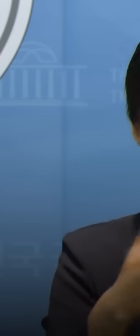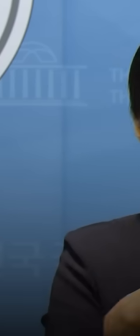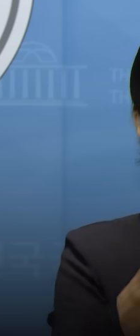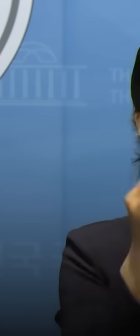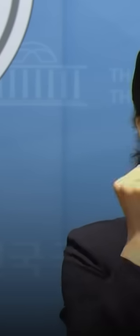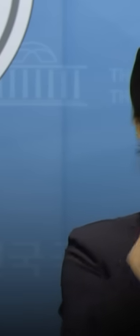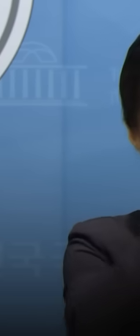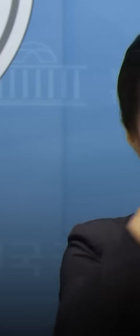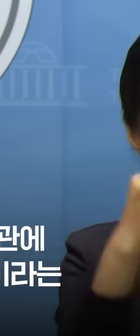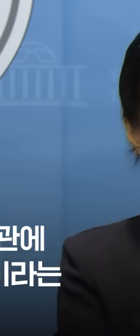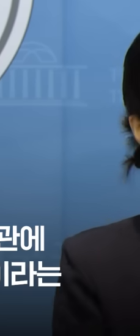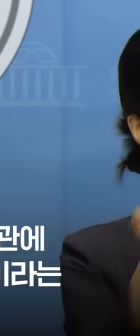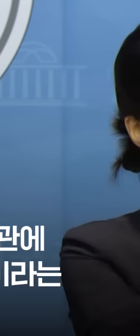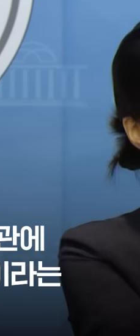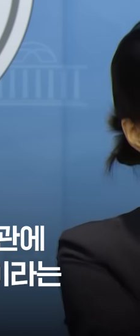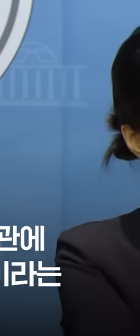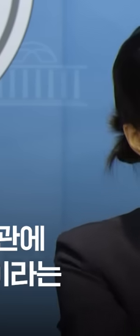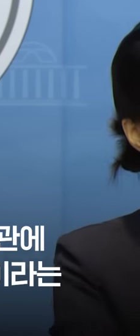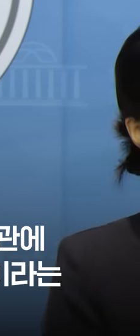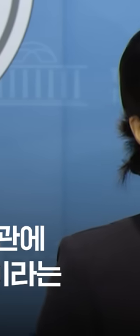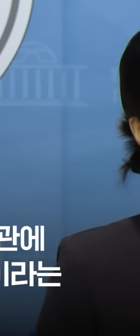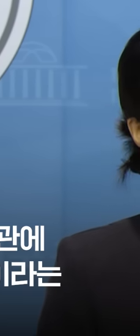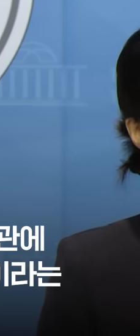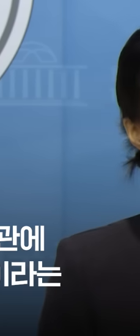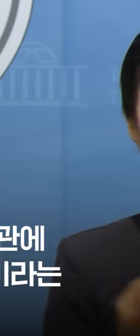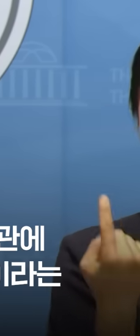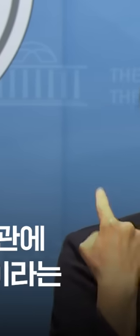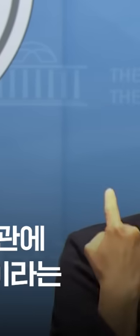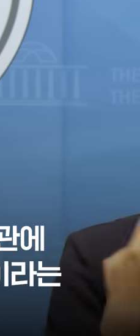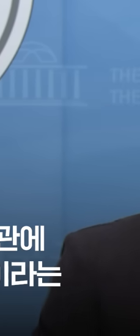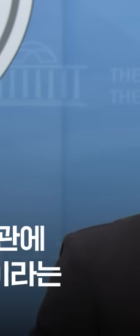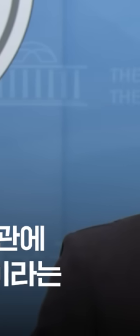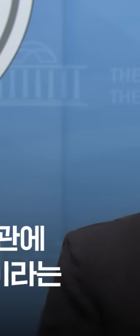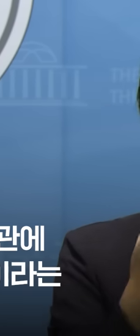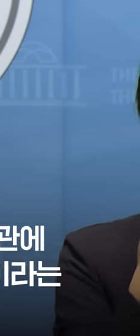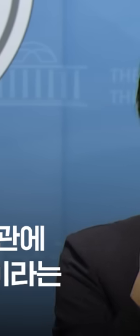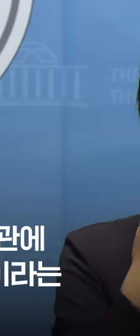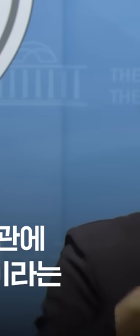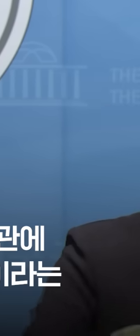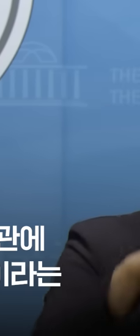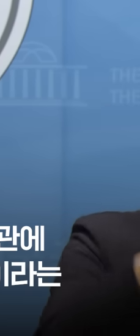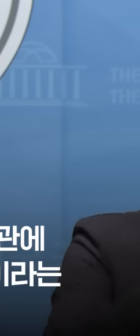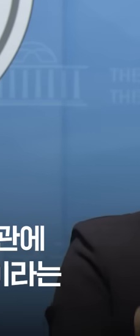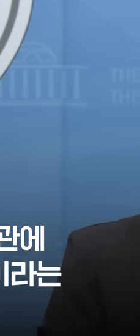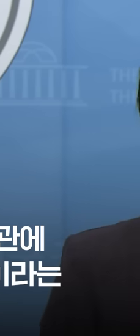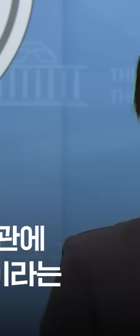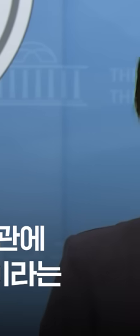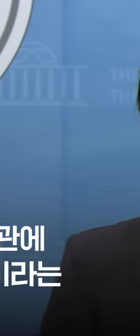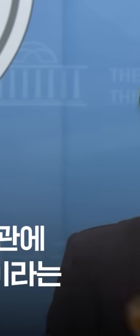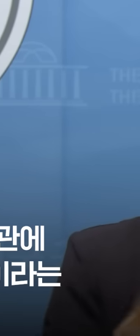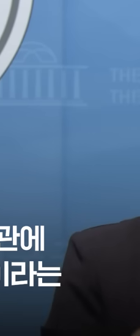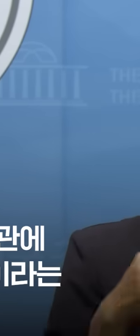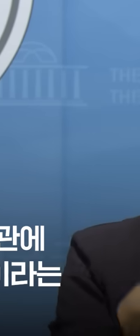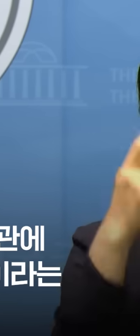잡으십시오 대통령실은 어제 서울지하철 역사